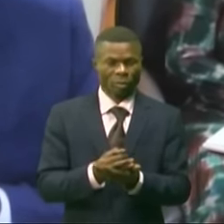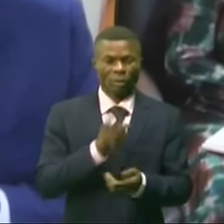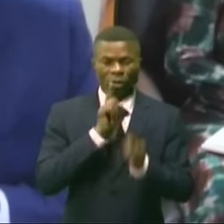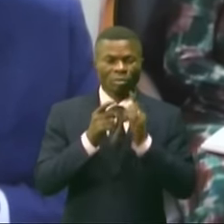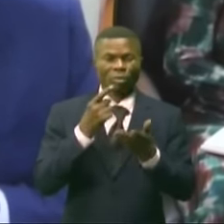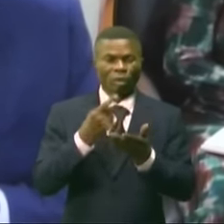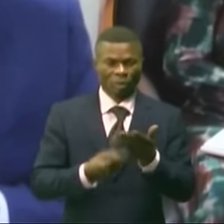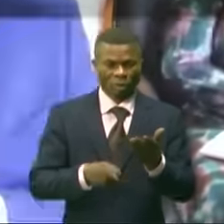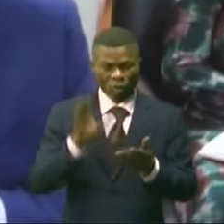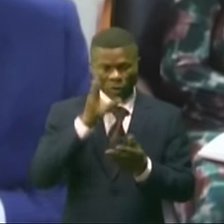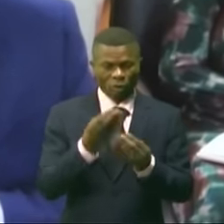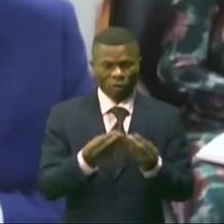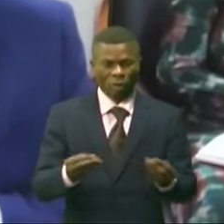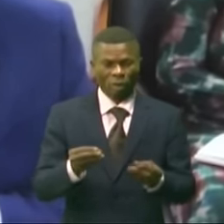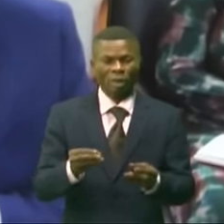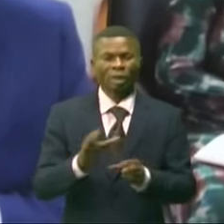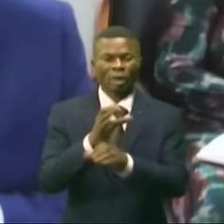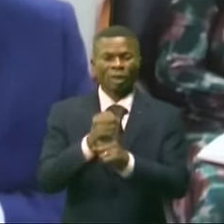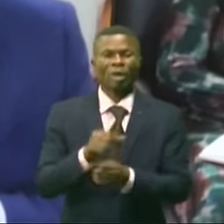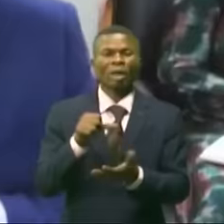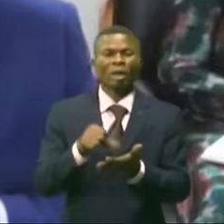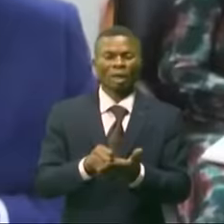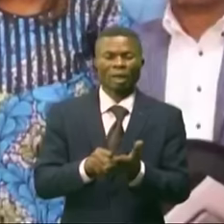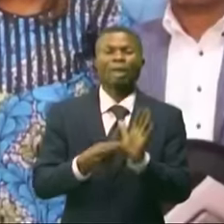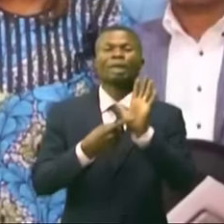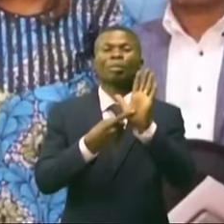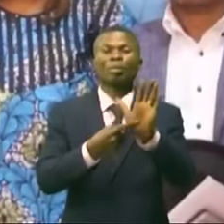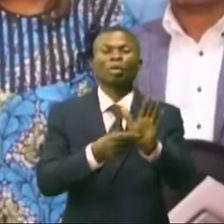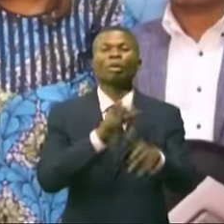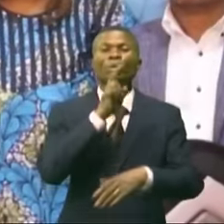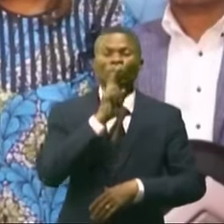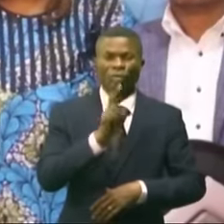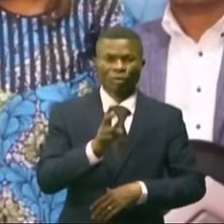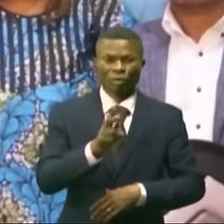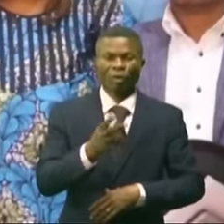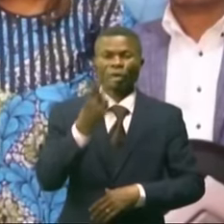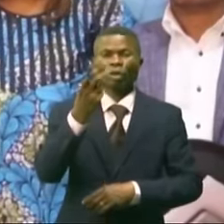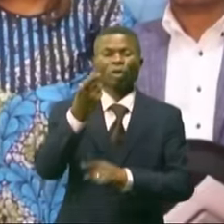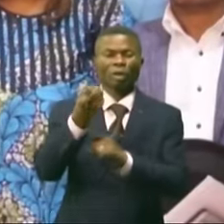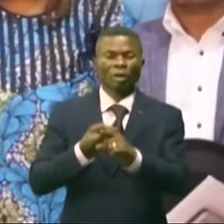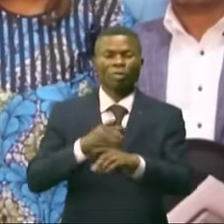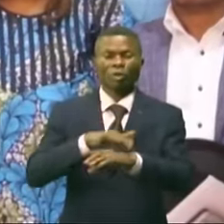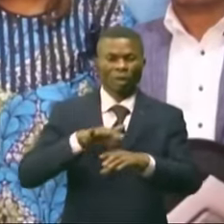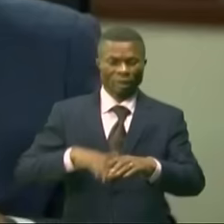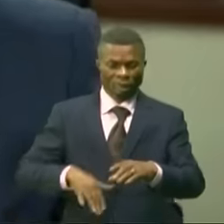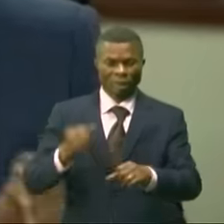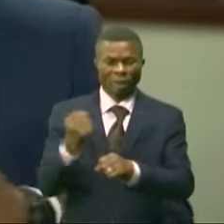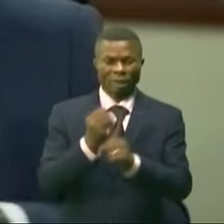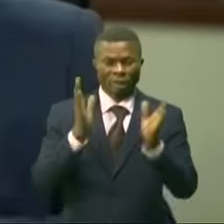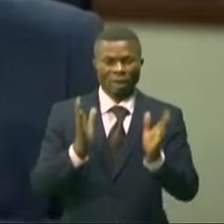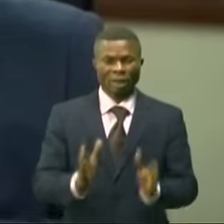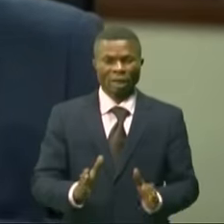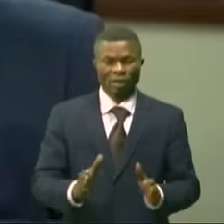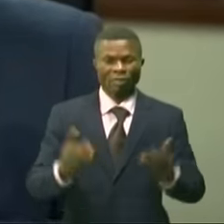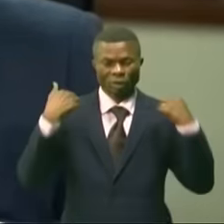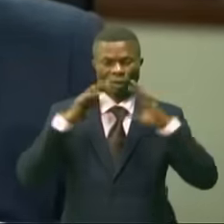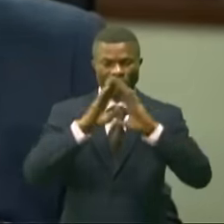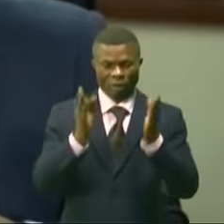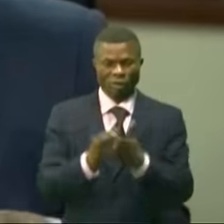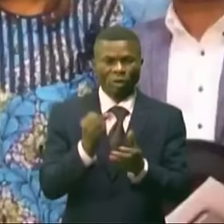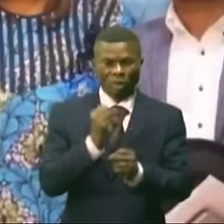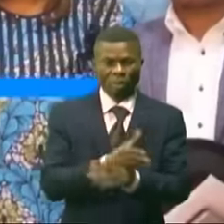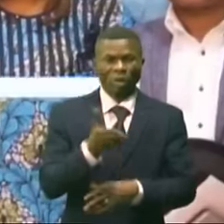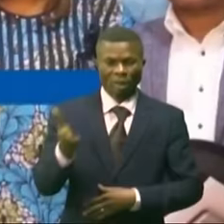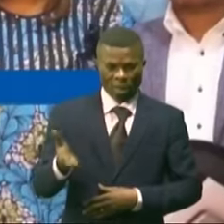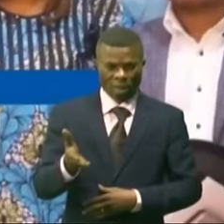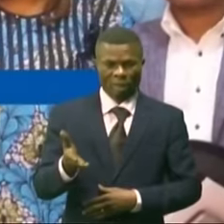nous remettre la lettre qui atteste que le 2 mois de salaire des agents Transco euh sont